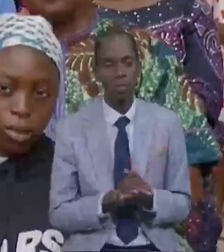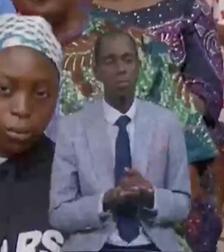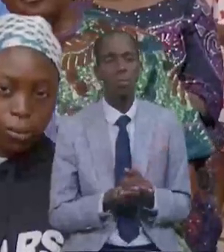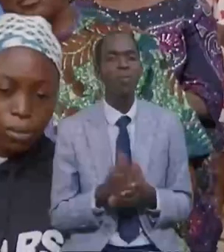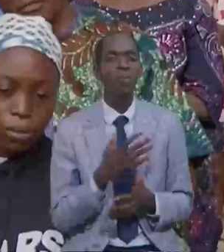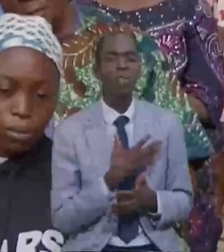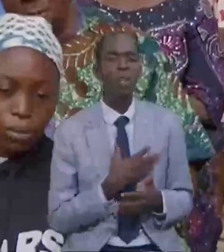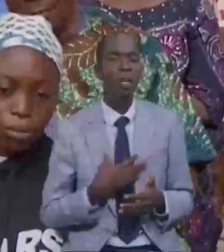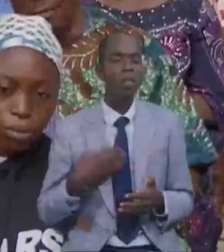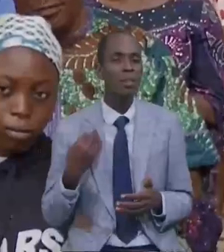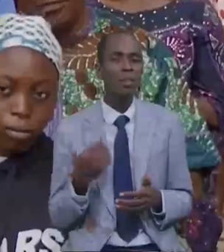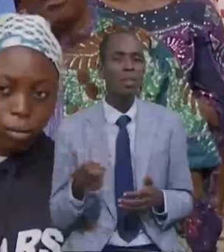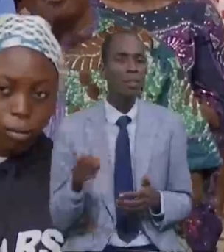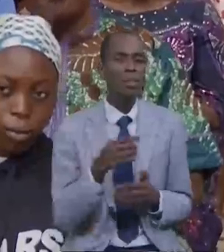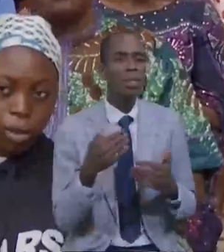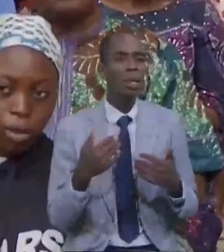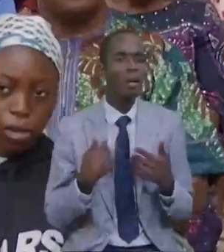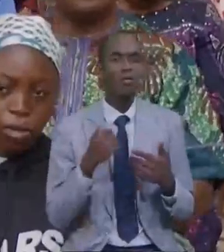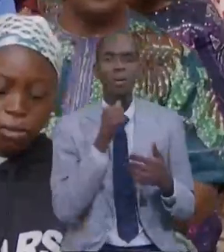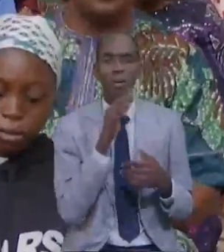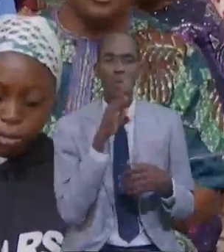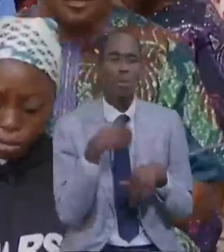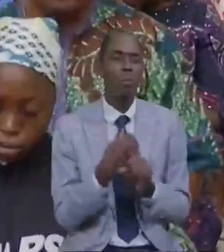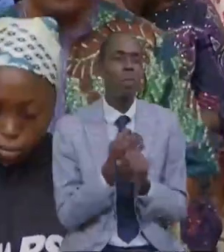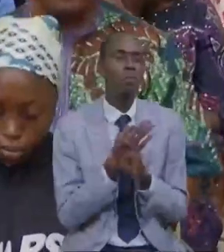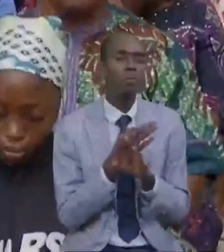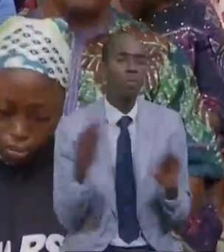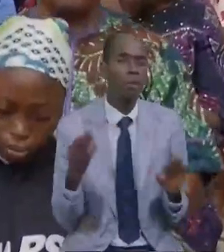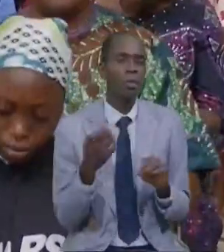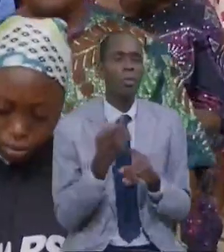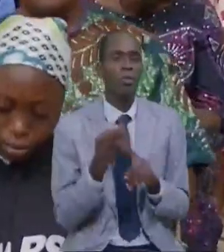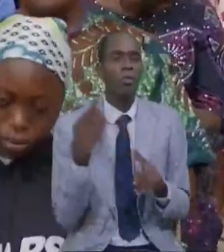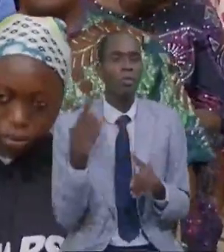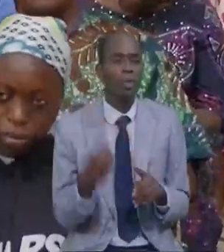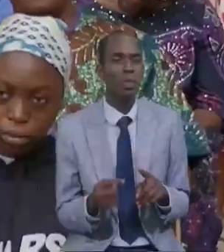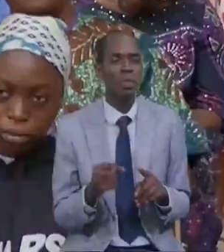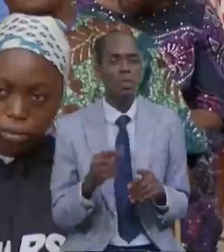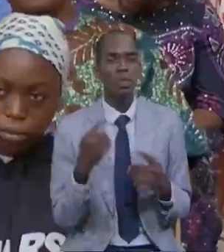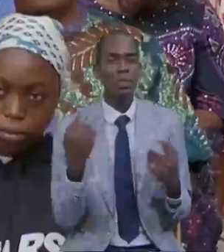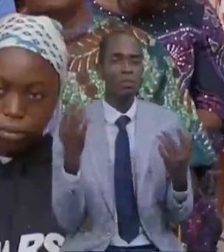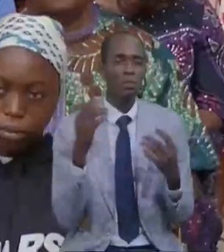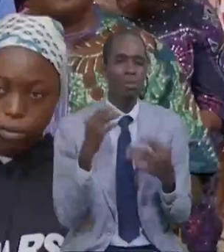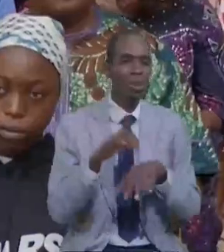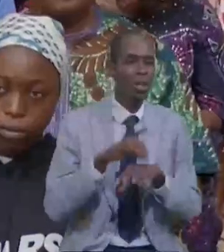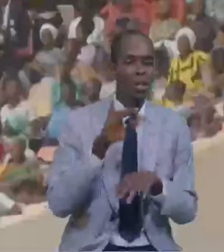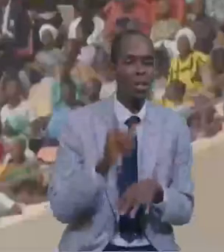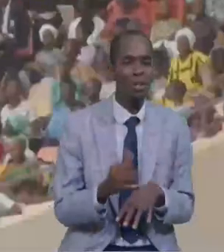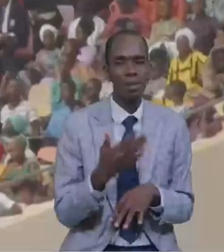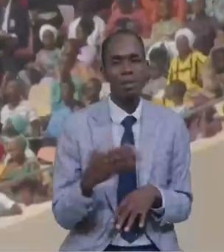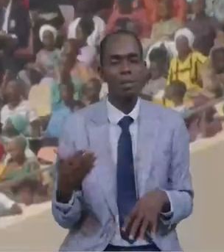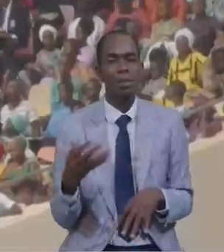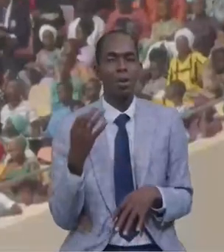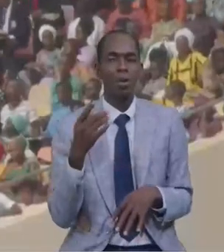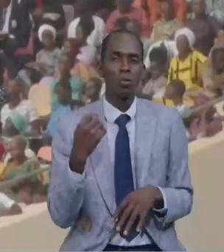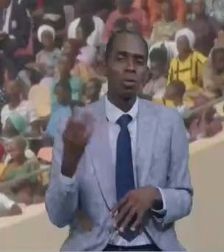Ça ne peut pas affranchir de l'ancienne sensualité. Frère, je ne vous parle pas comme